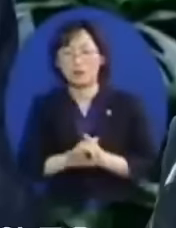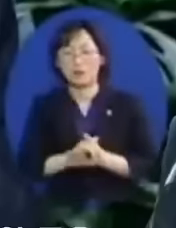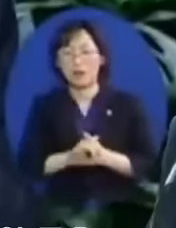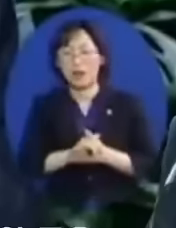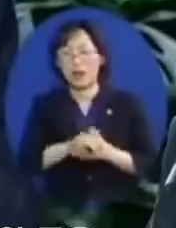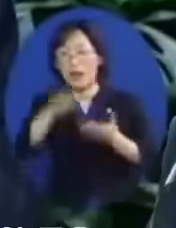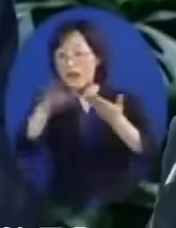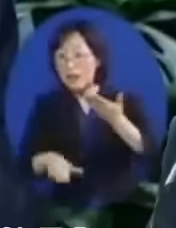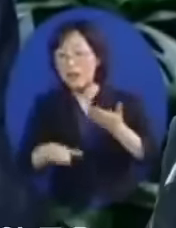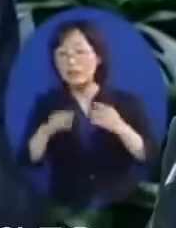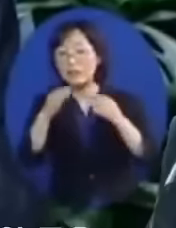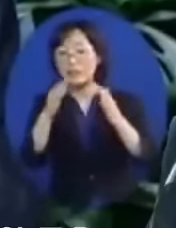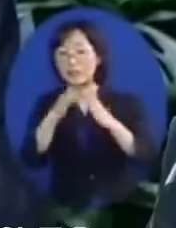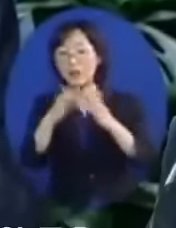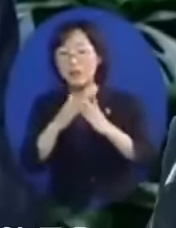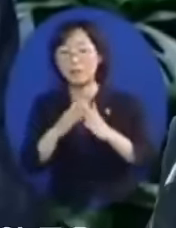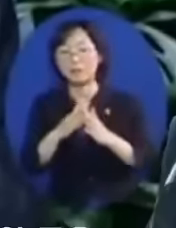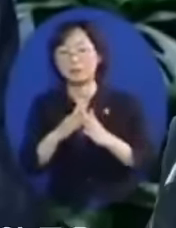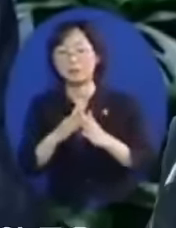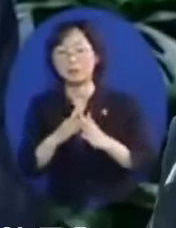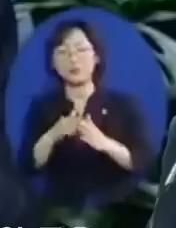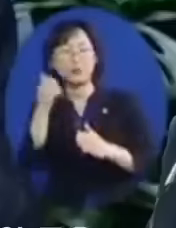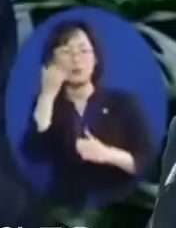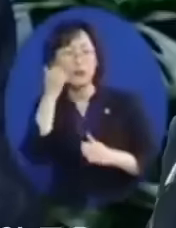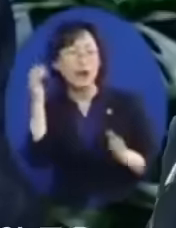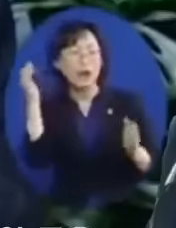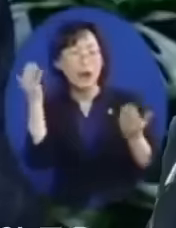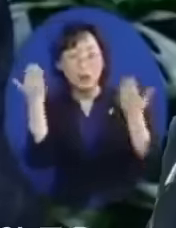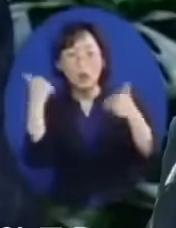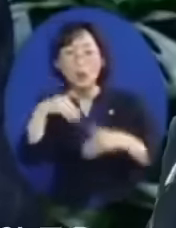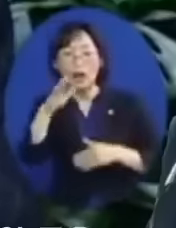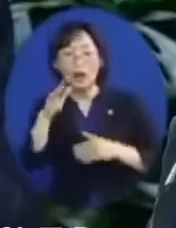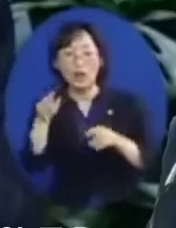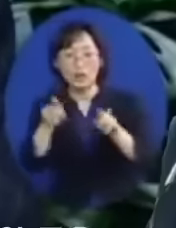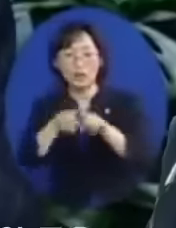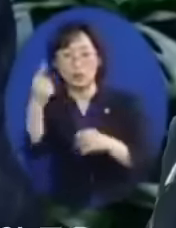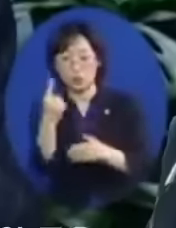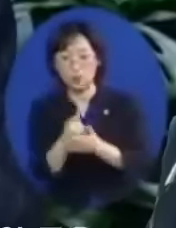아랫집에 학교 가자고 제가 가면